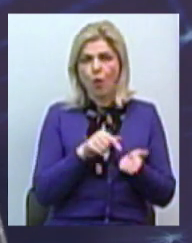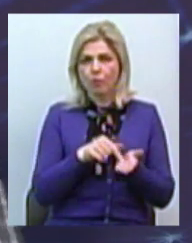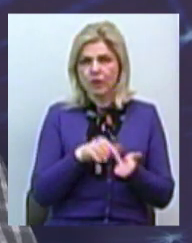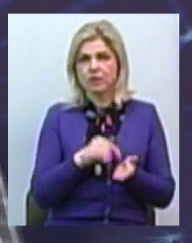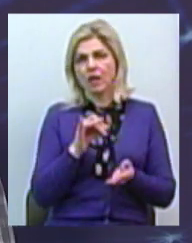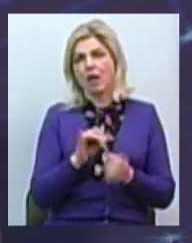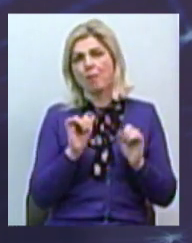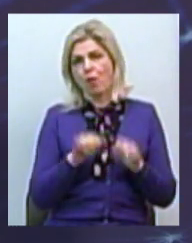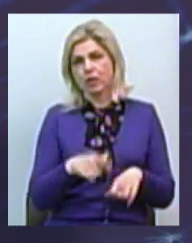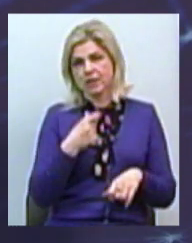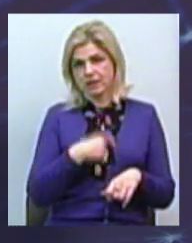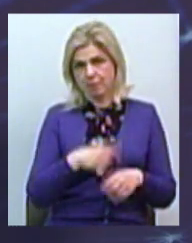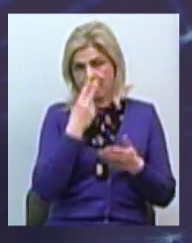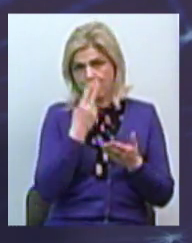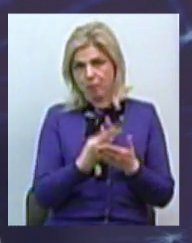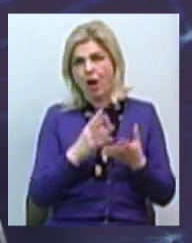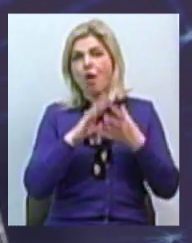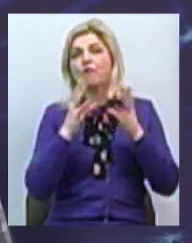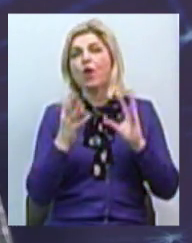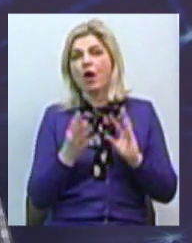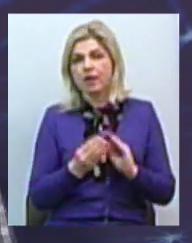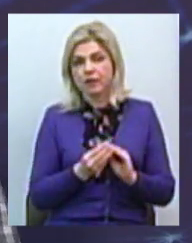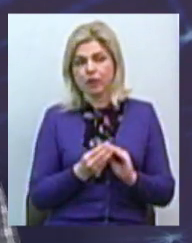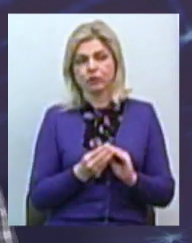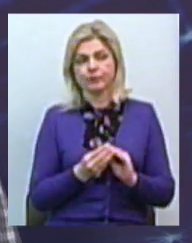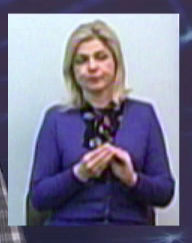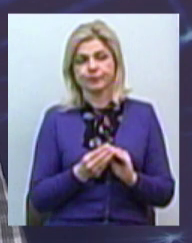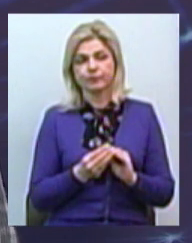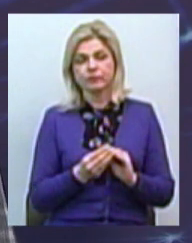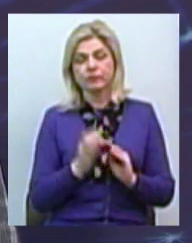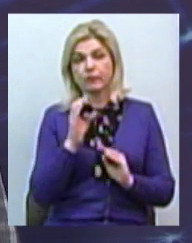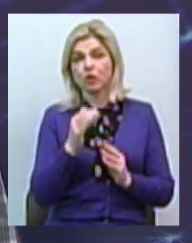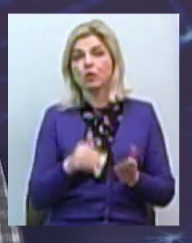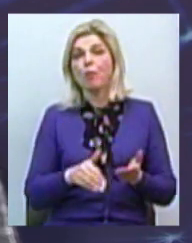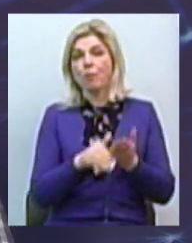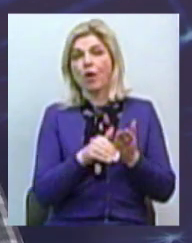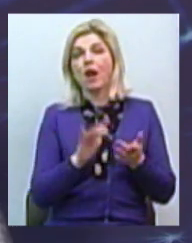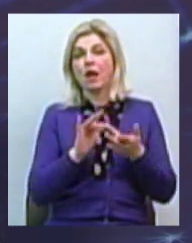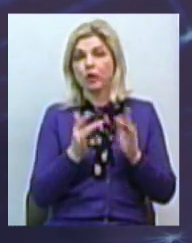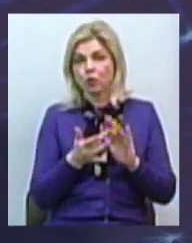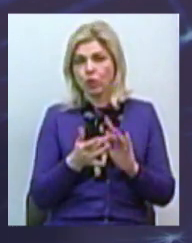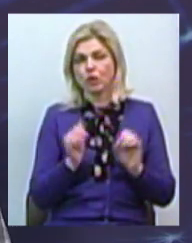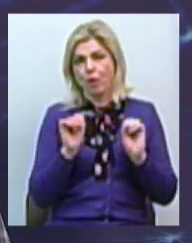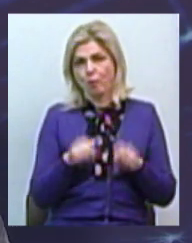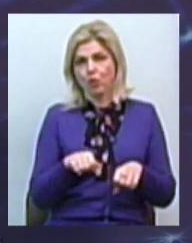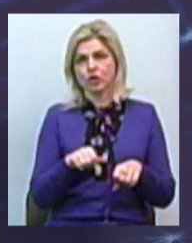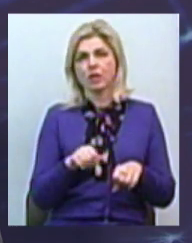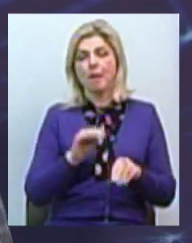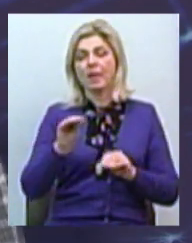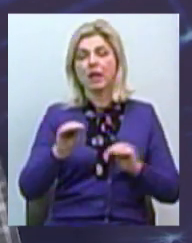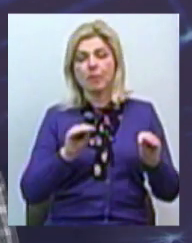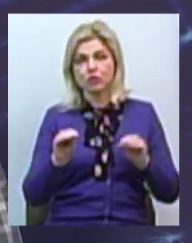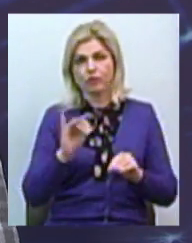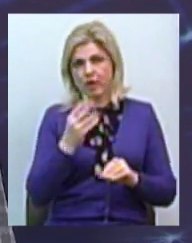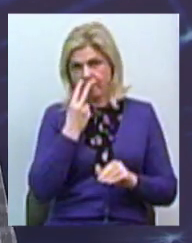не могли собі побачити всю загальну картину. За допомогою електронної карти ми можемо масштабувати, переміщувати і